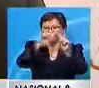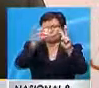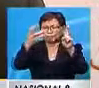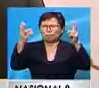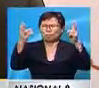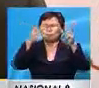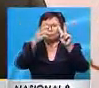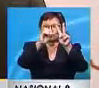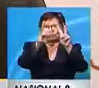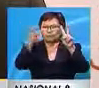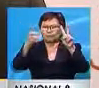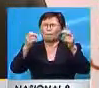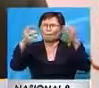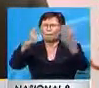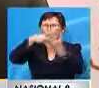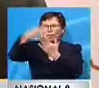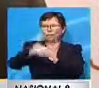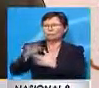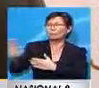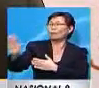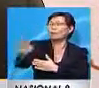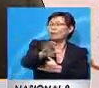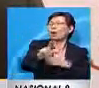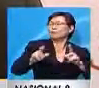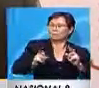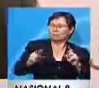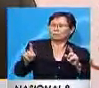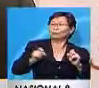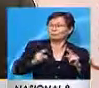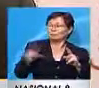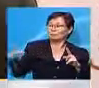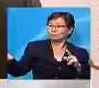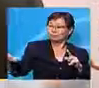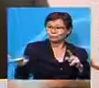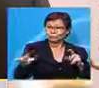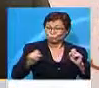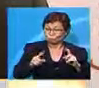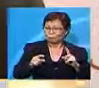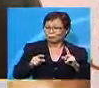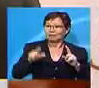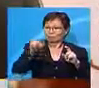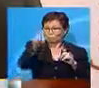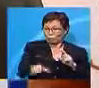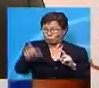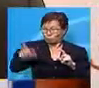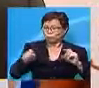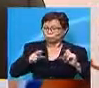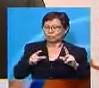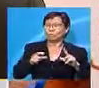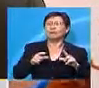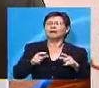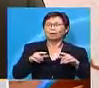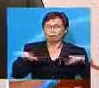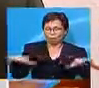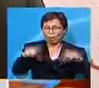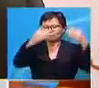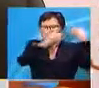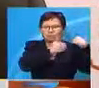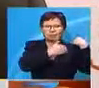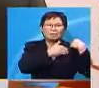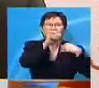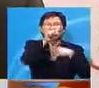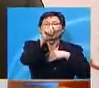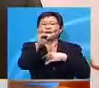program ini dilaksanakan oleh sektor swasta. Umpamanya tadi kita telah dapat persetujuan daripada AYE, Association of